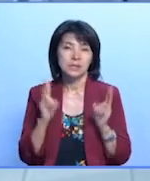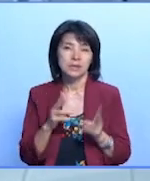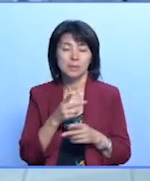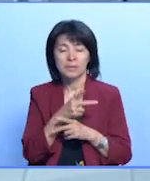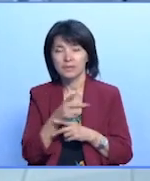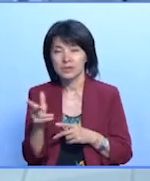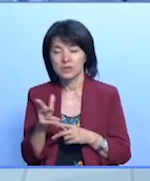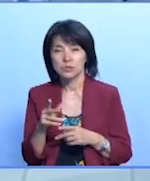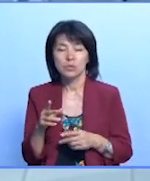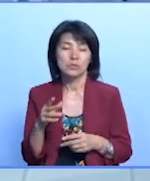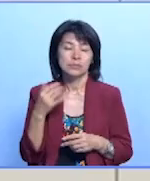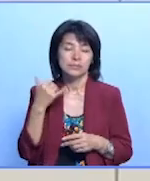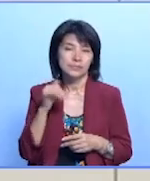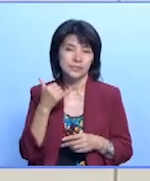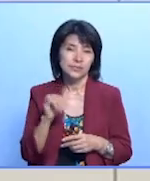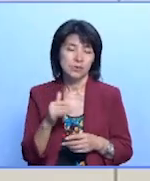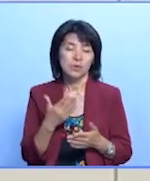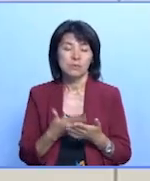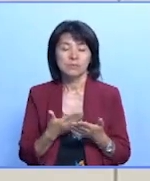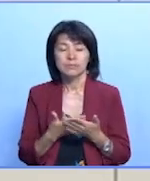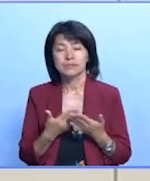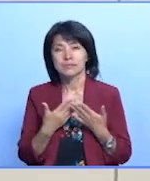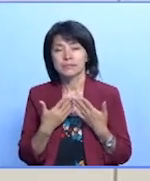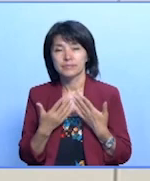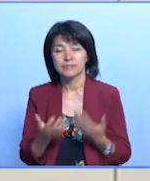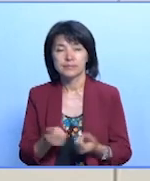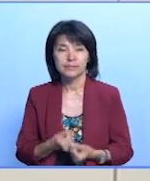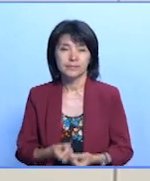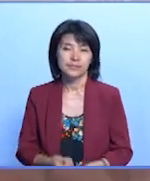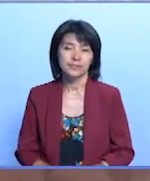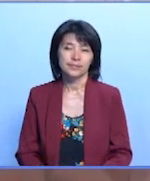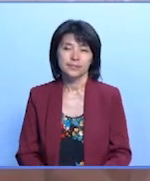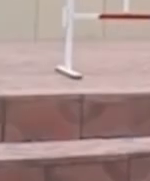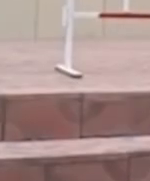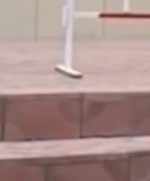видеозвонку и получить консультацию. Вероника Вишневская, Амир Ерланула, Ертасахпарат.